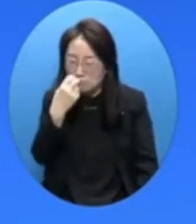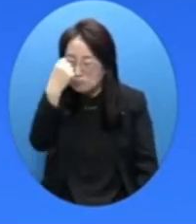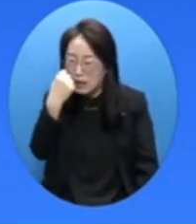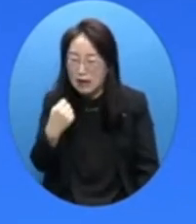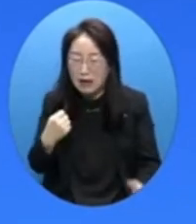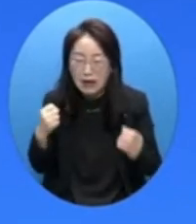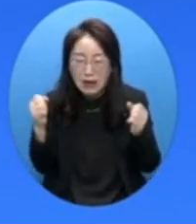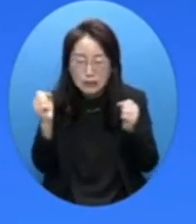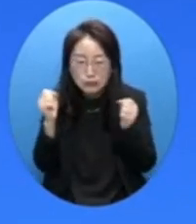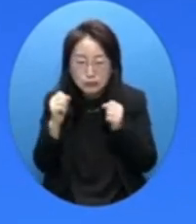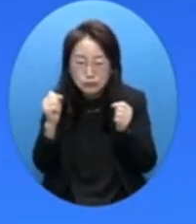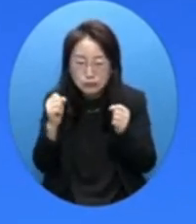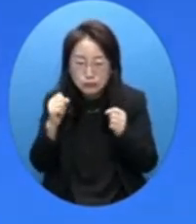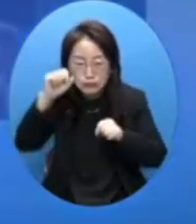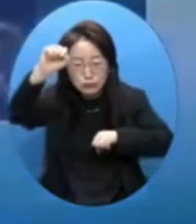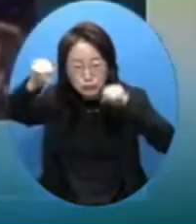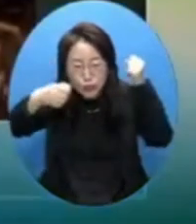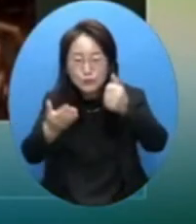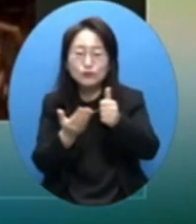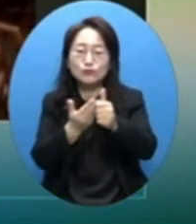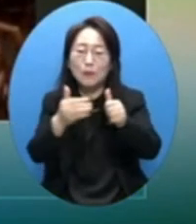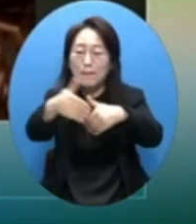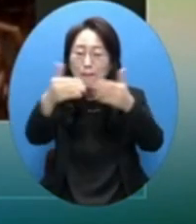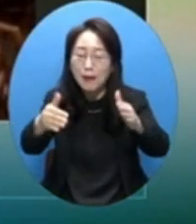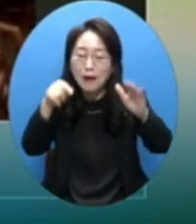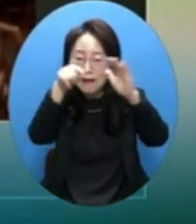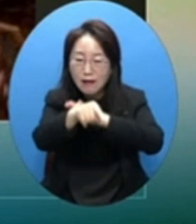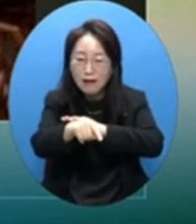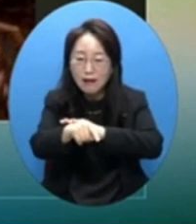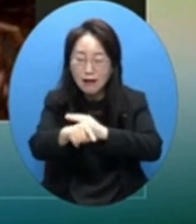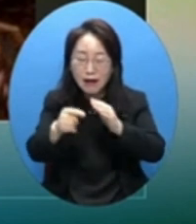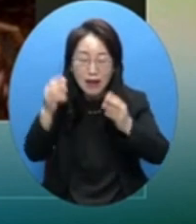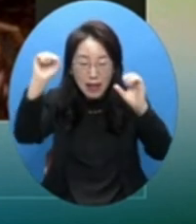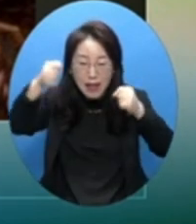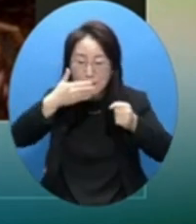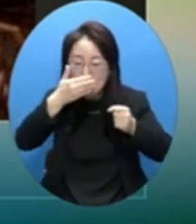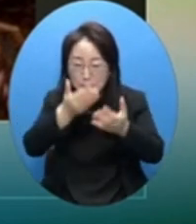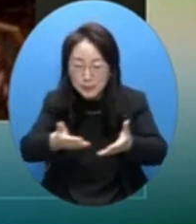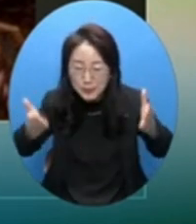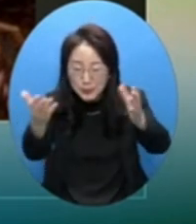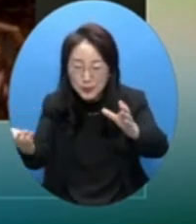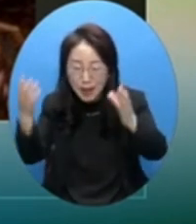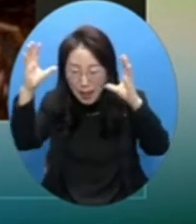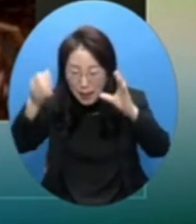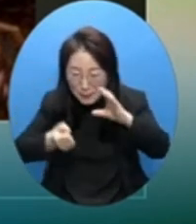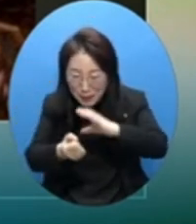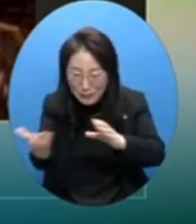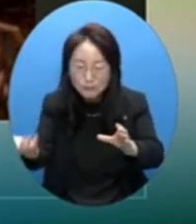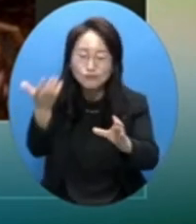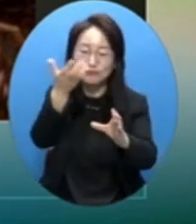가서 아이를 낳고 그 구유에 아이를 뉘었습니다